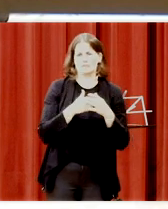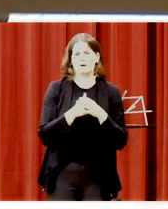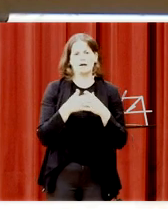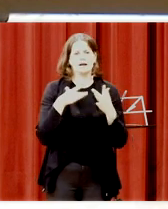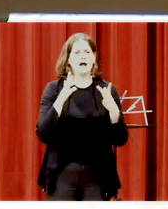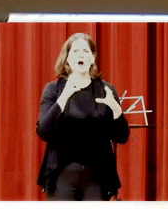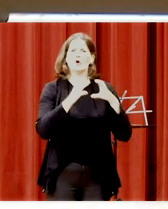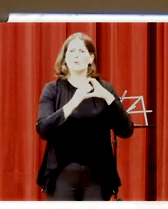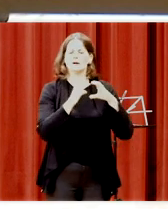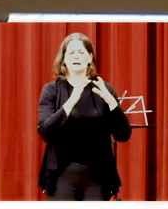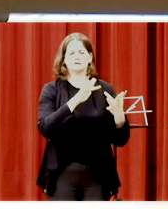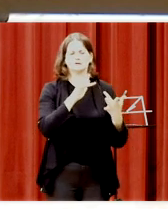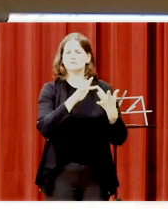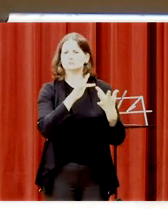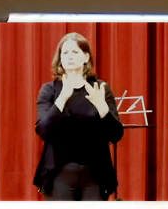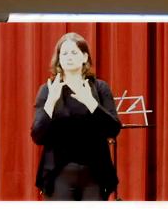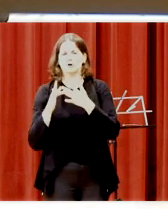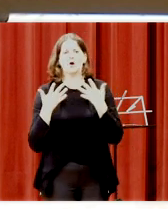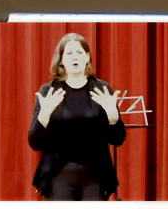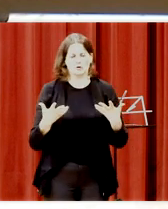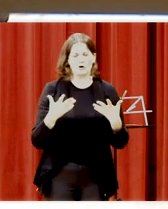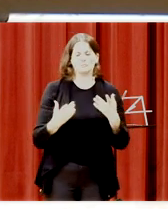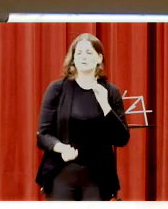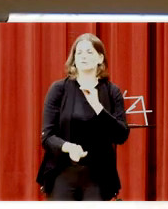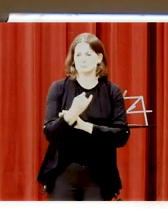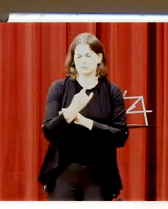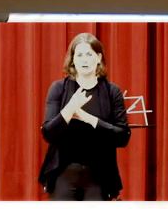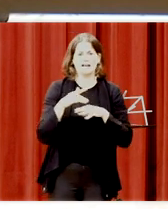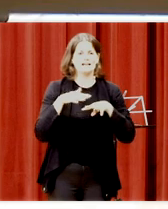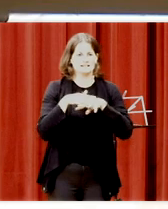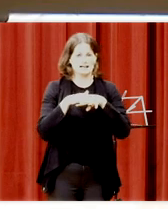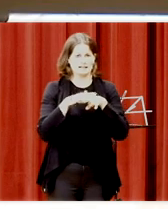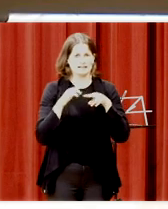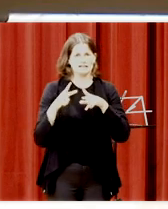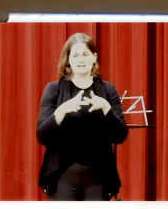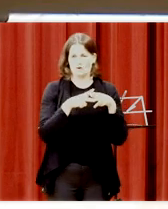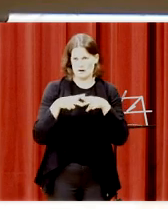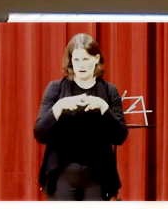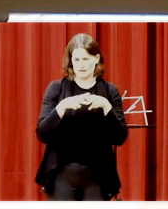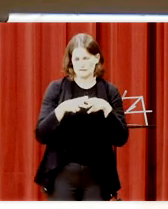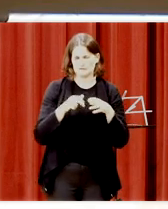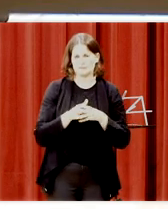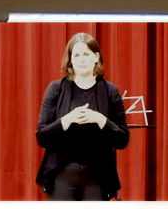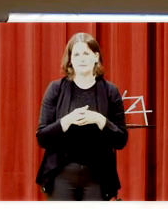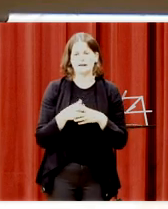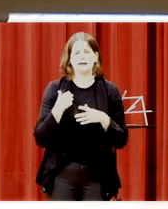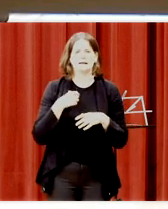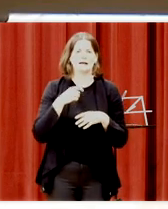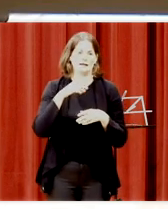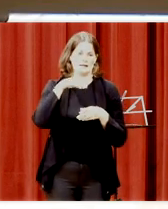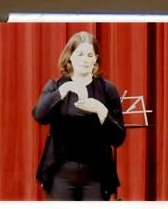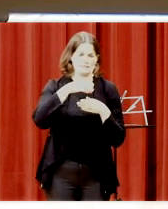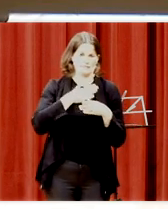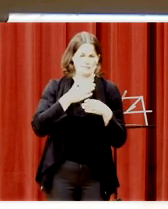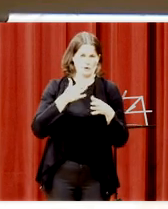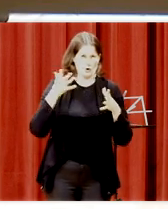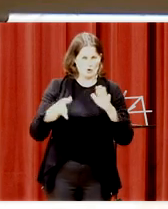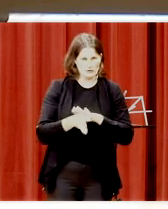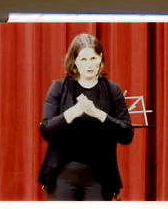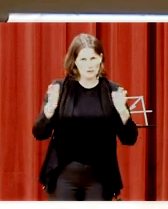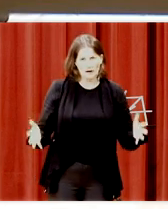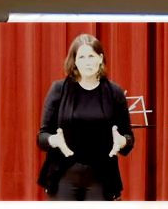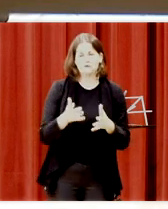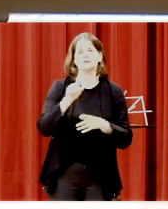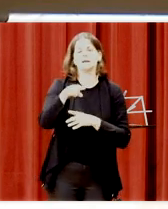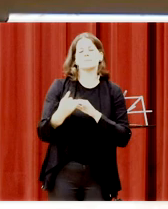l'MIT continua impulsant, a París també el primer vehicle autònom fa moltíssims anys, i